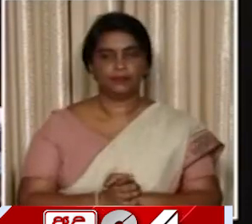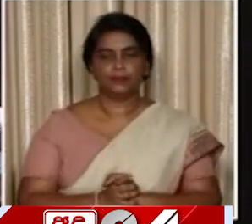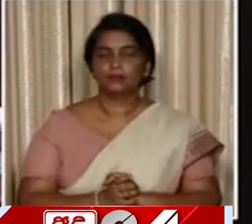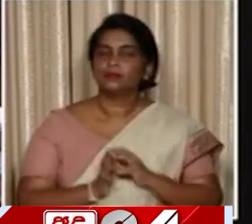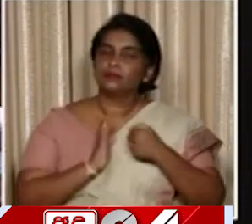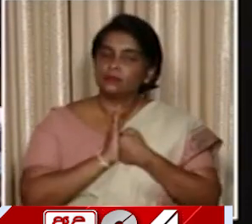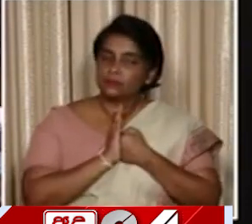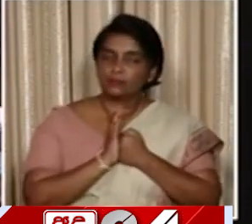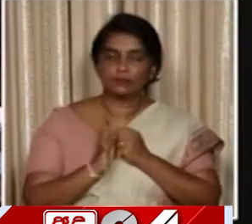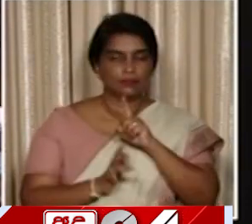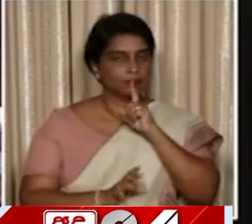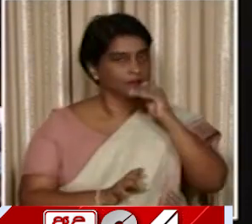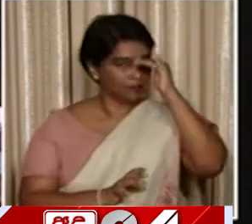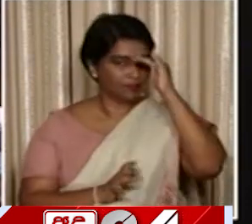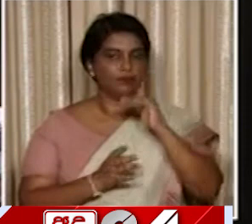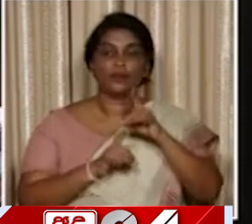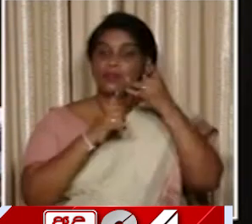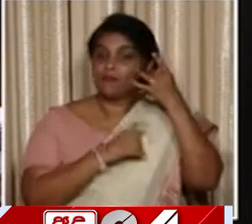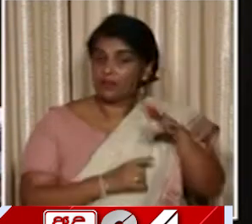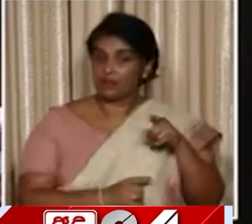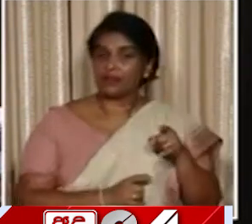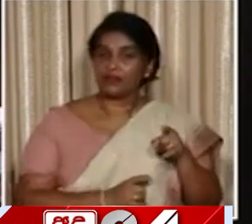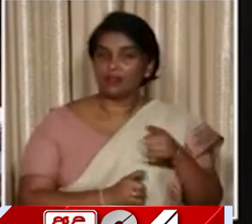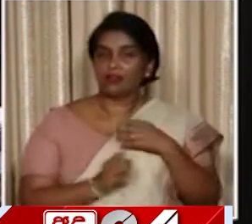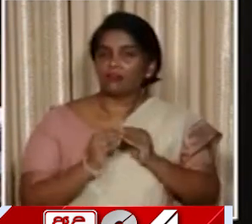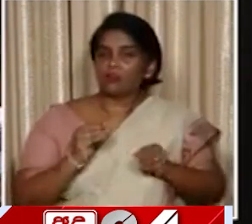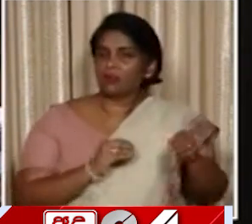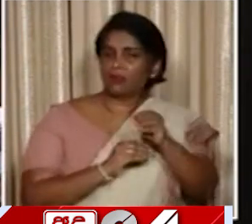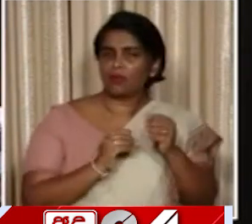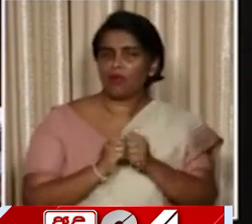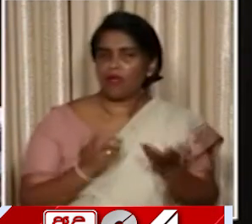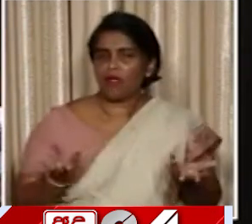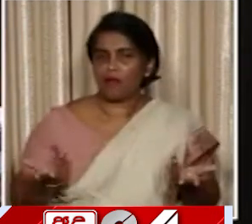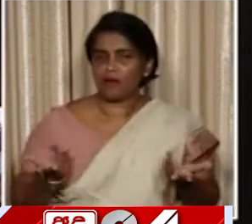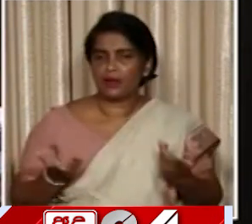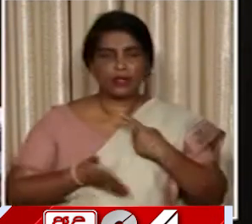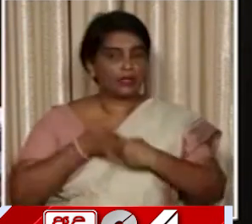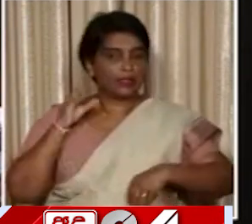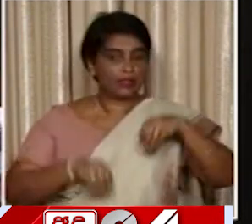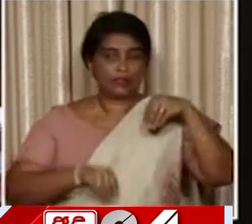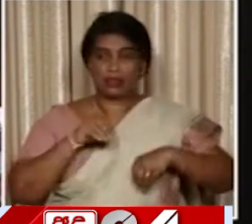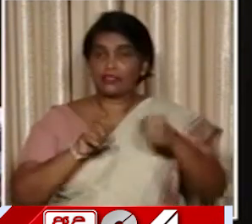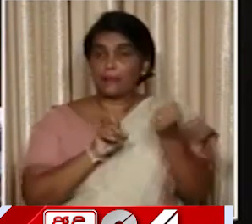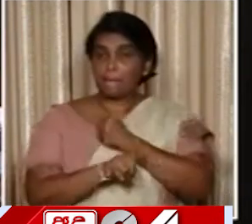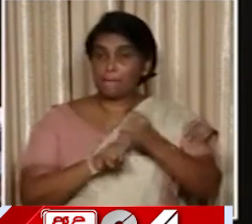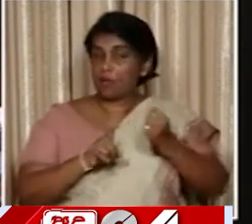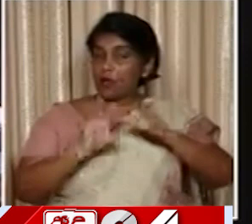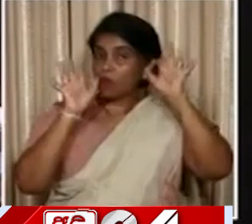Garu kathanayakathumani. E nisa vikalpaya mokakda? Deshapalana balapayan walin